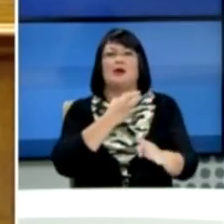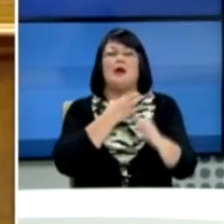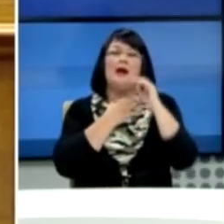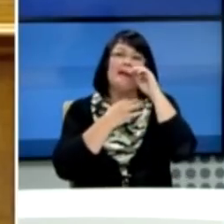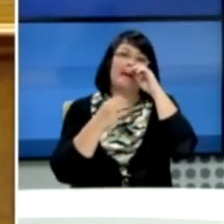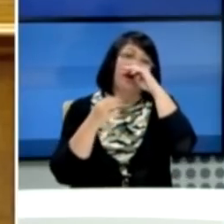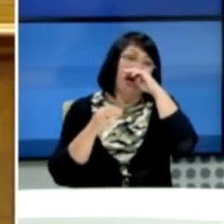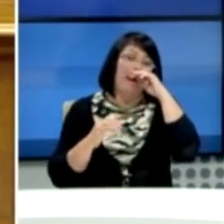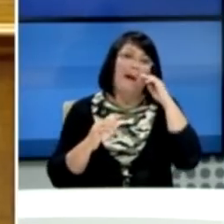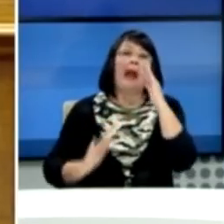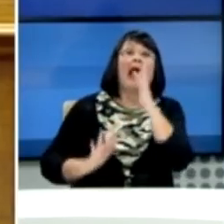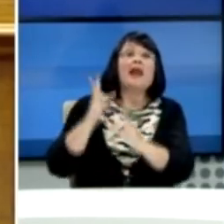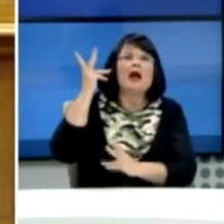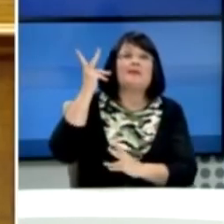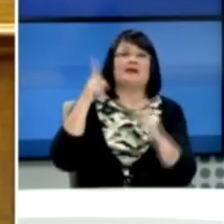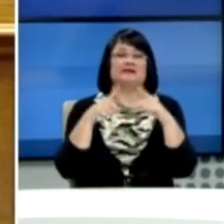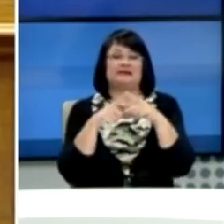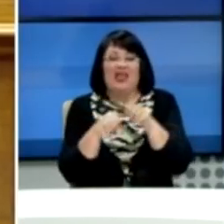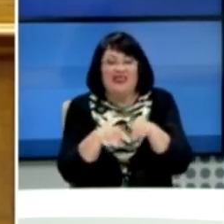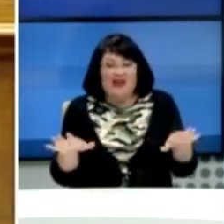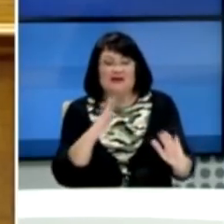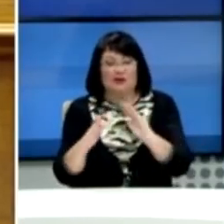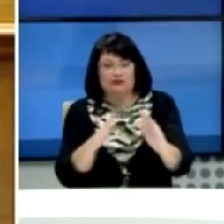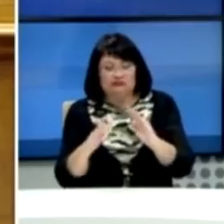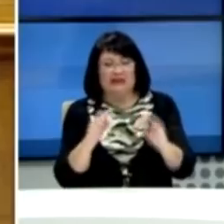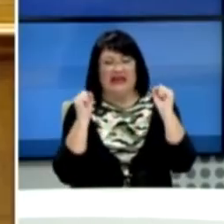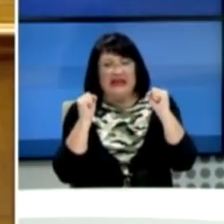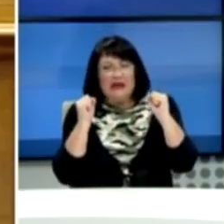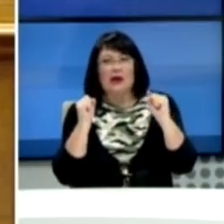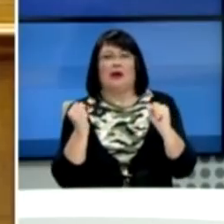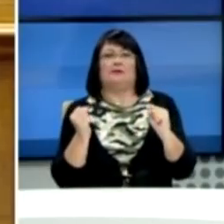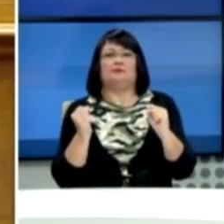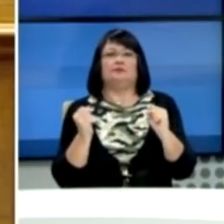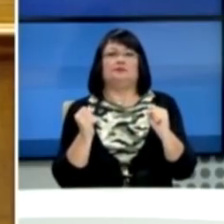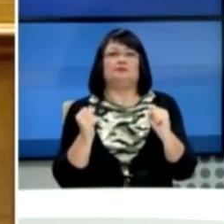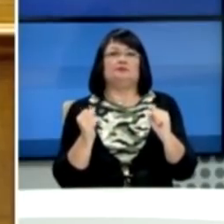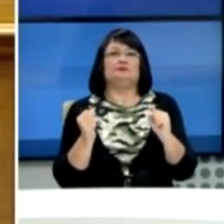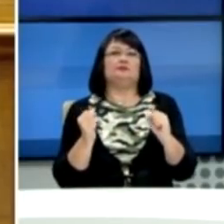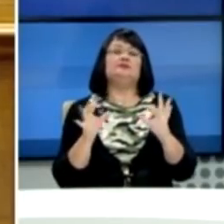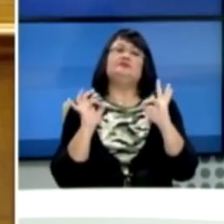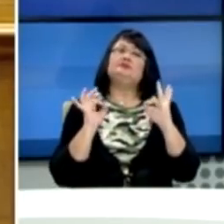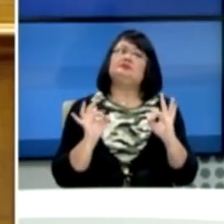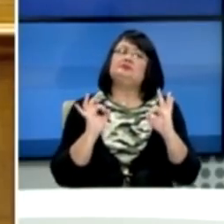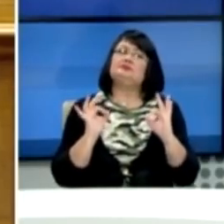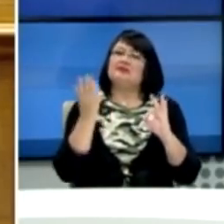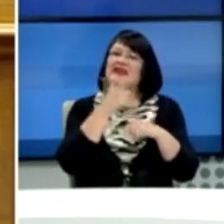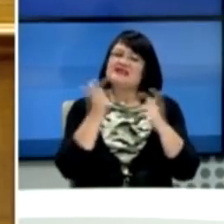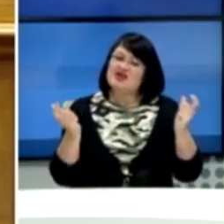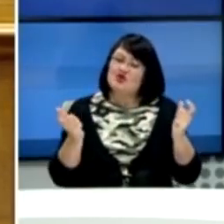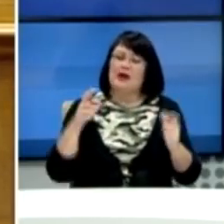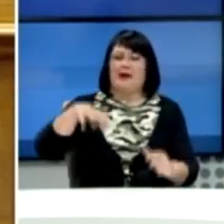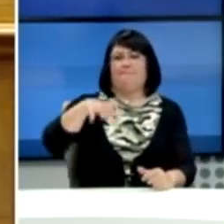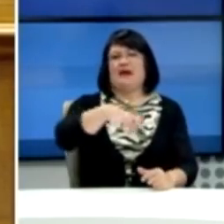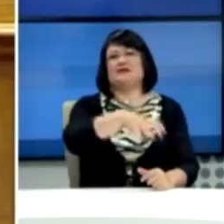αναγκαιότητα ανάπτυξης δικτύου πρωτοβάθμιας φροντίδας υγείας, η οποία θα εκφράζεται συγκεκριμένα και στα σχολεία,